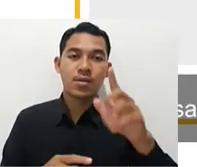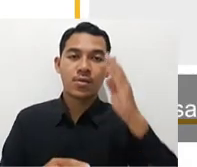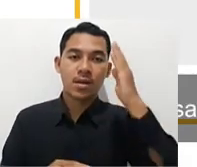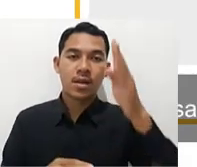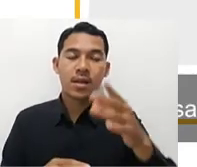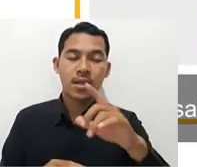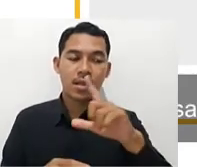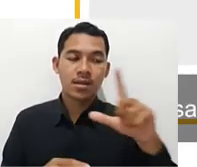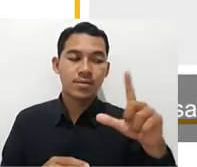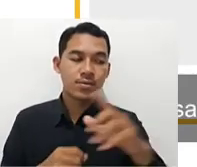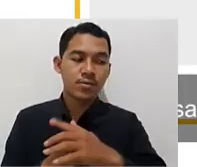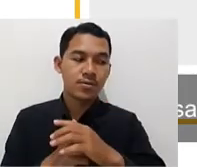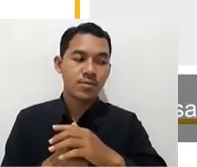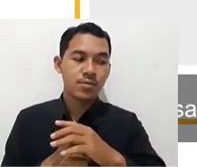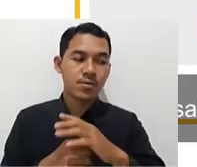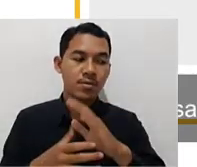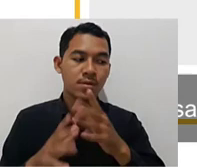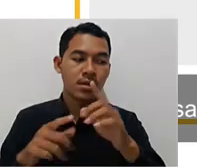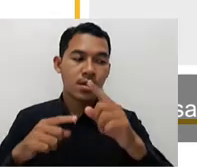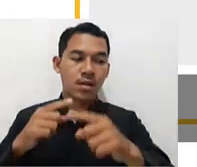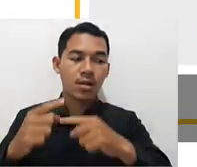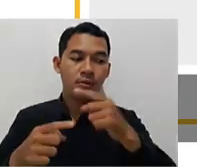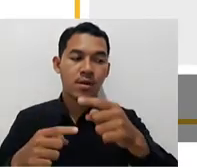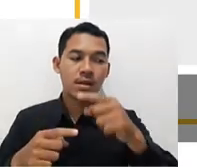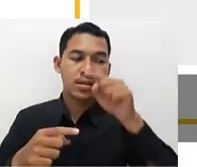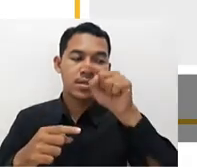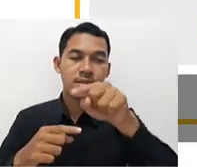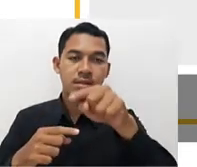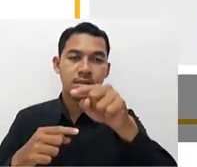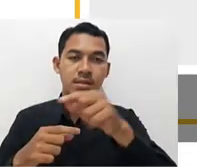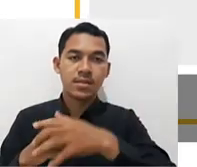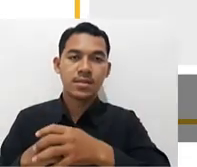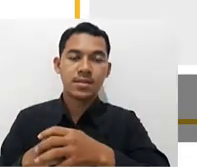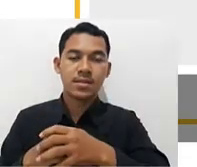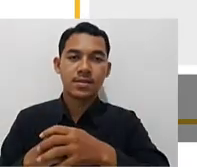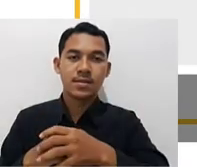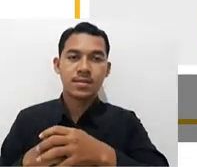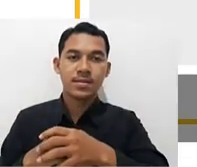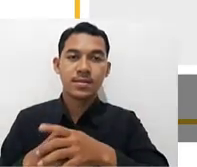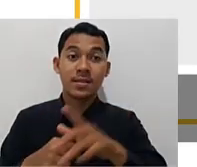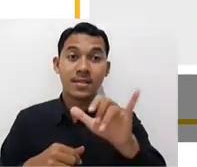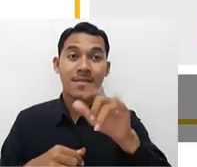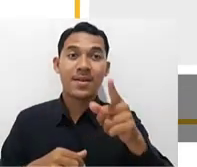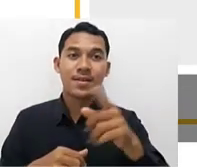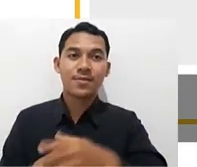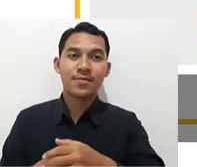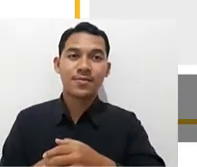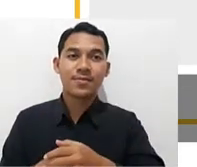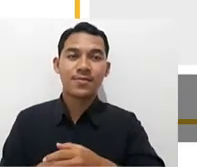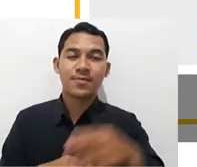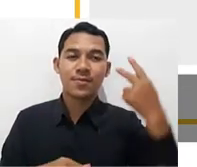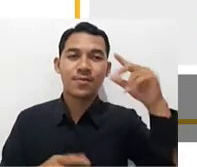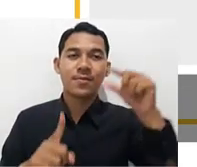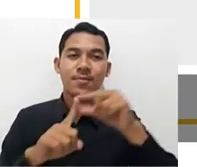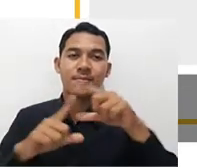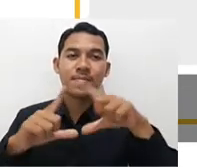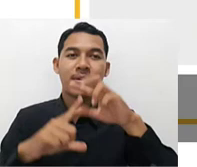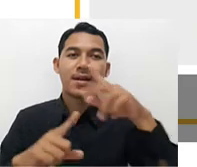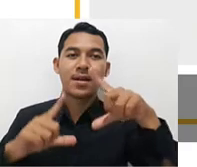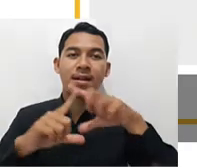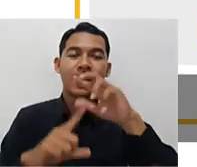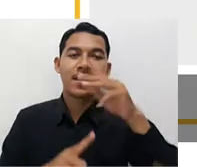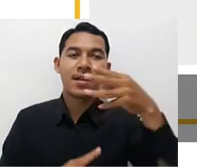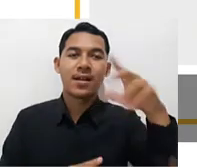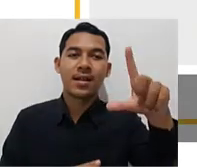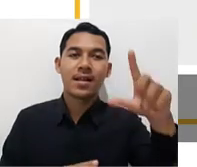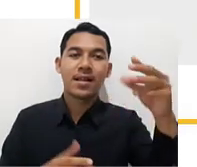bakal langsung apa dikeluarin di sini nih keluarannya gitu gitu. Jadi kalau untuk parallel input parallel output kurang